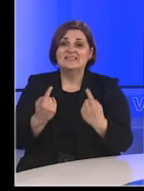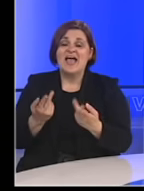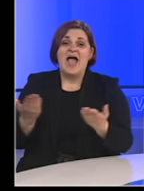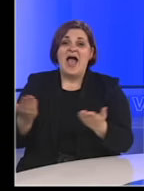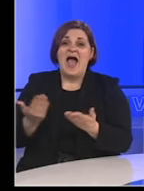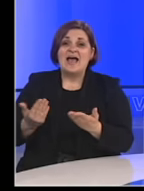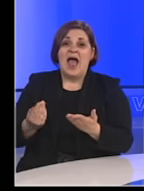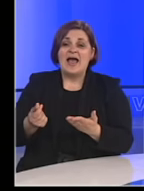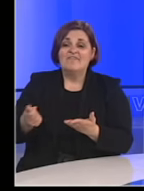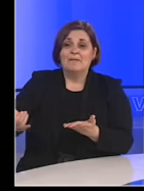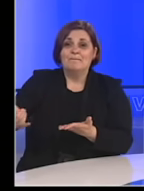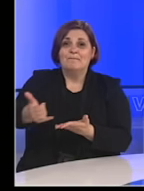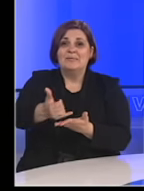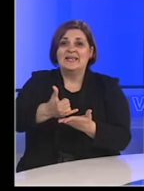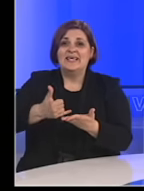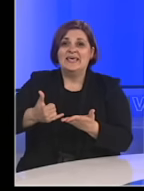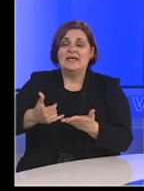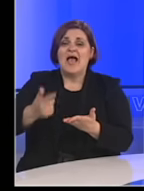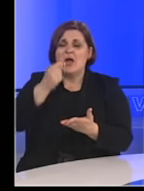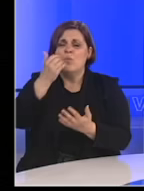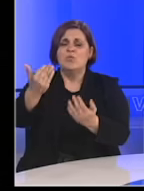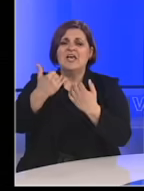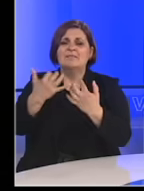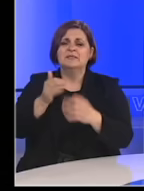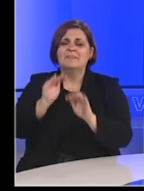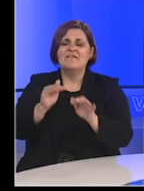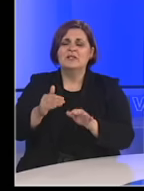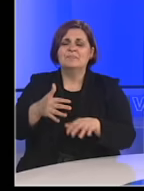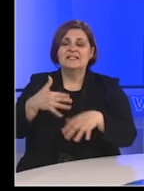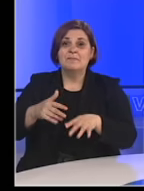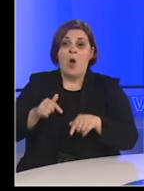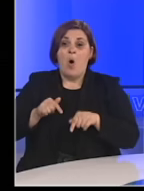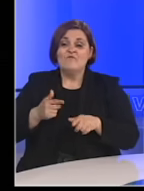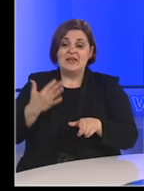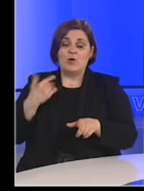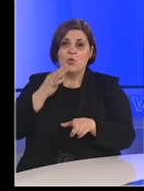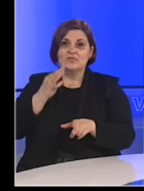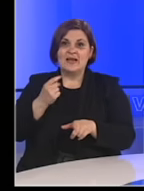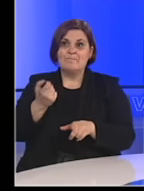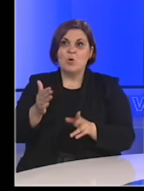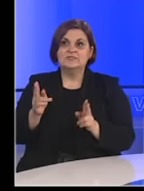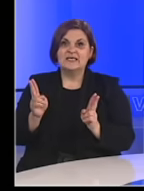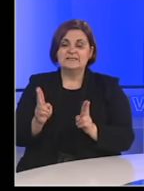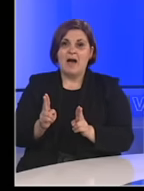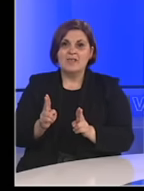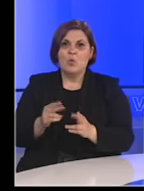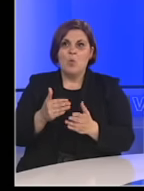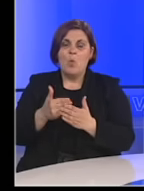kakav priliv bude nezaposlenih radnika. U ovom trenutku broj se smanjio ovih nekoliko dana u odnosu na